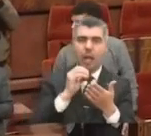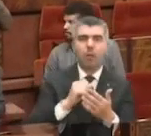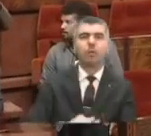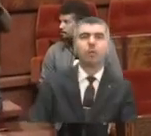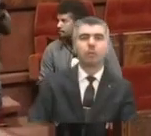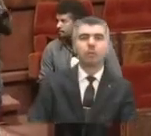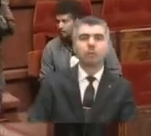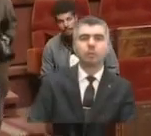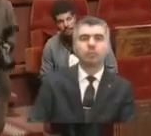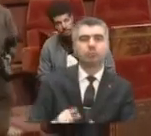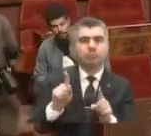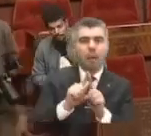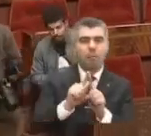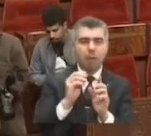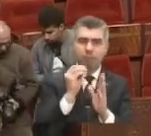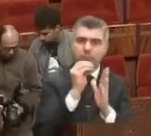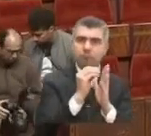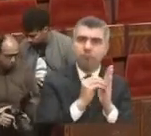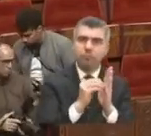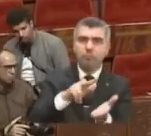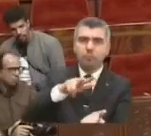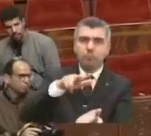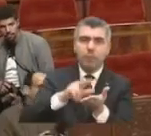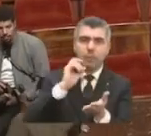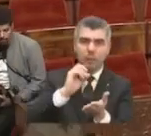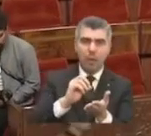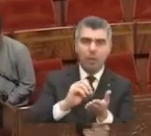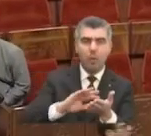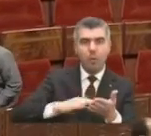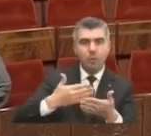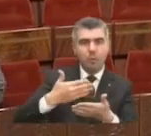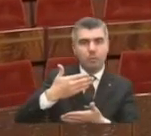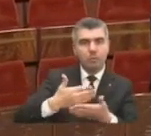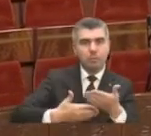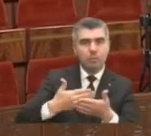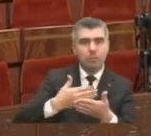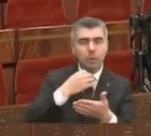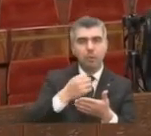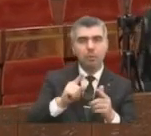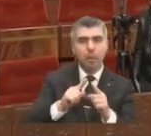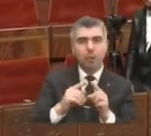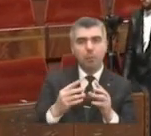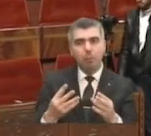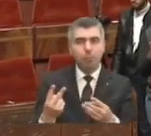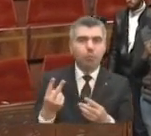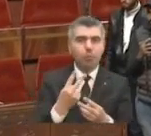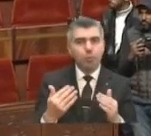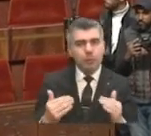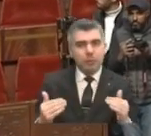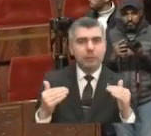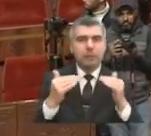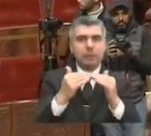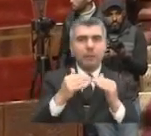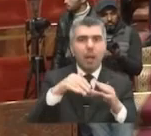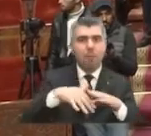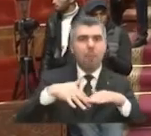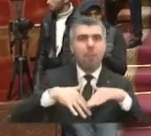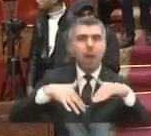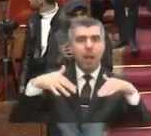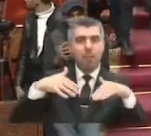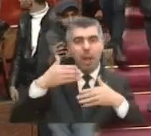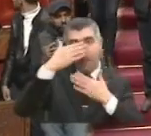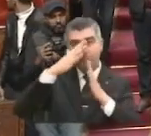هذه التوصيل التي اجهزت على منسوب الثقه بين المؤسستين التشريعيتين